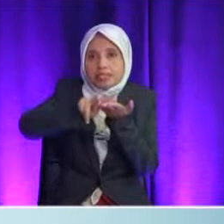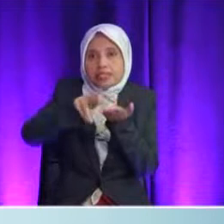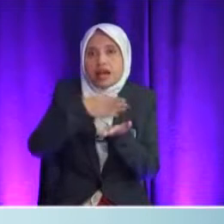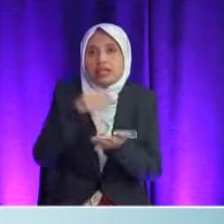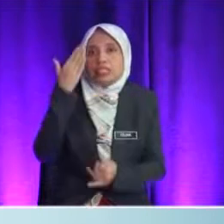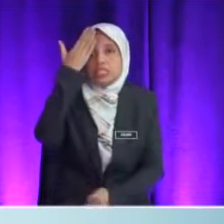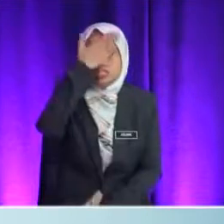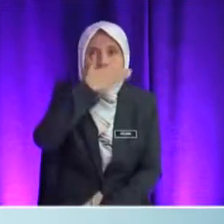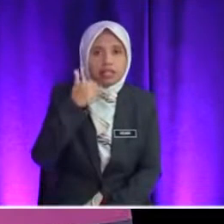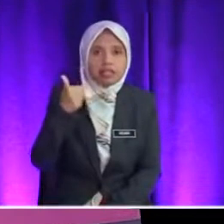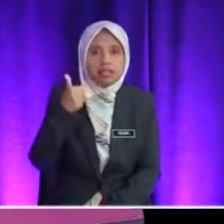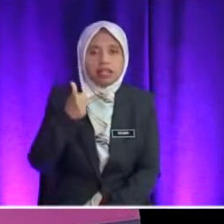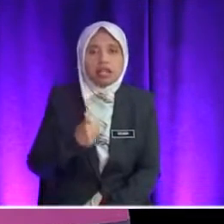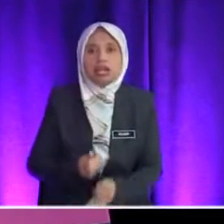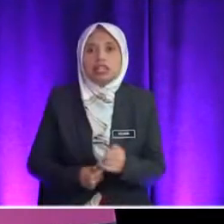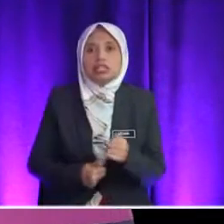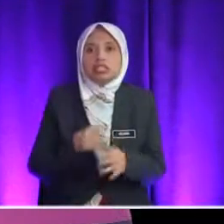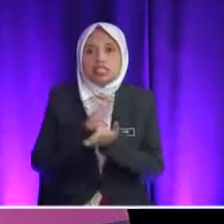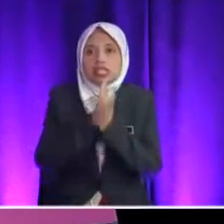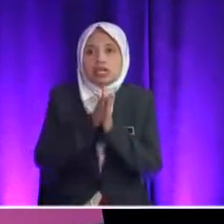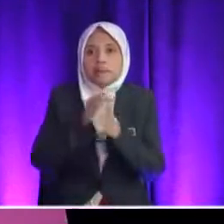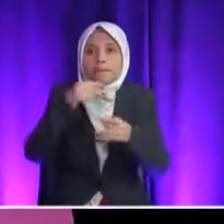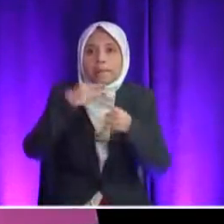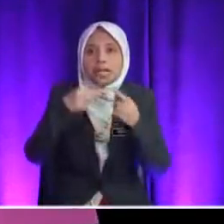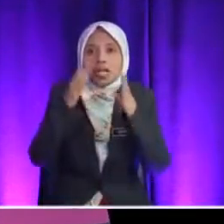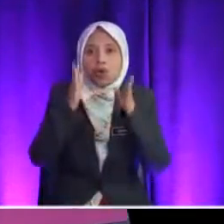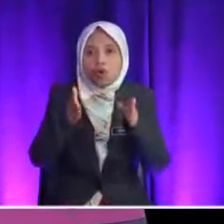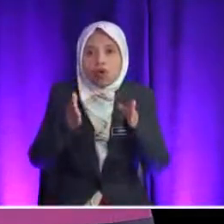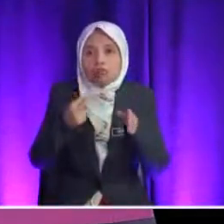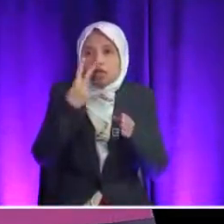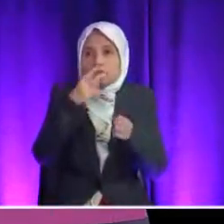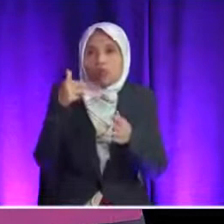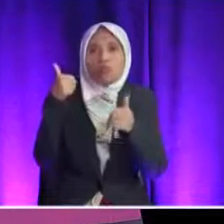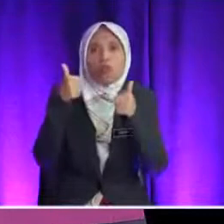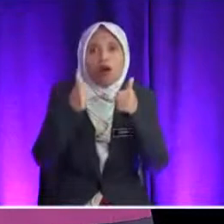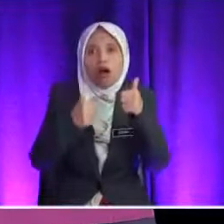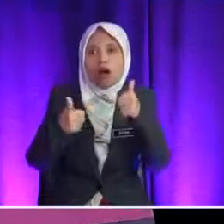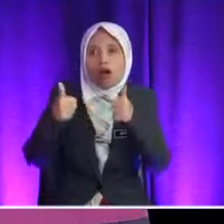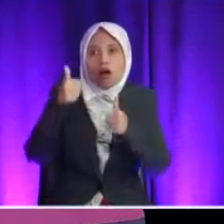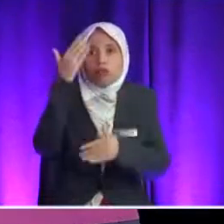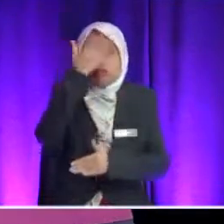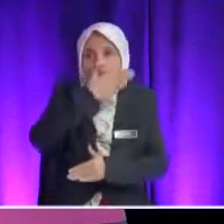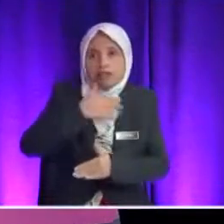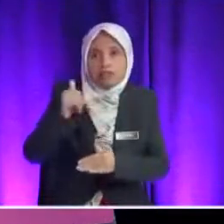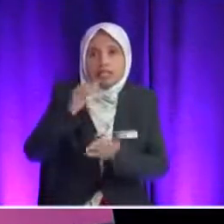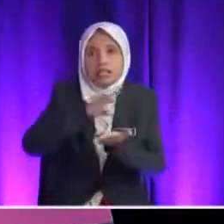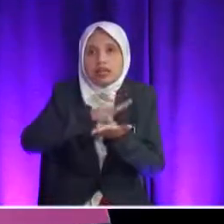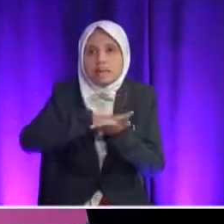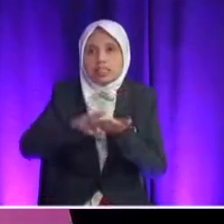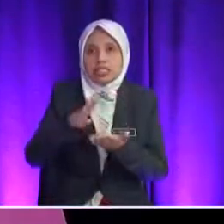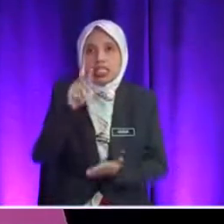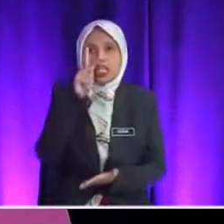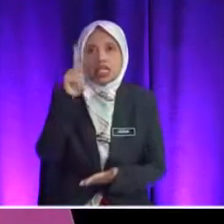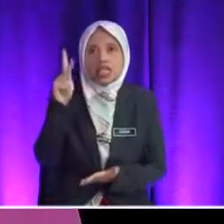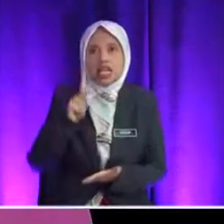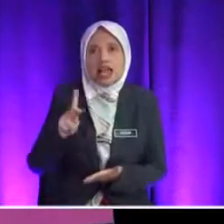clear kita punya pelanggan datang tengok bus sih berkilat Ayal jika ketidakmampuan sebetulnya nampak berkilau datanya